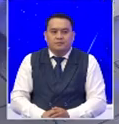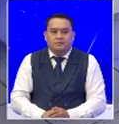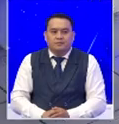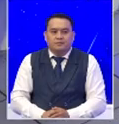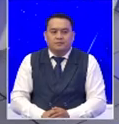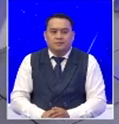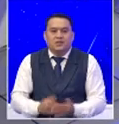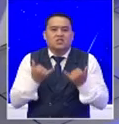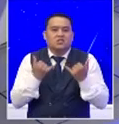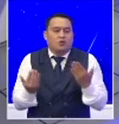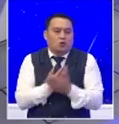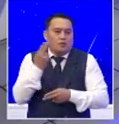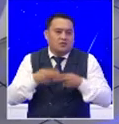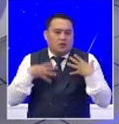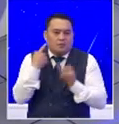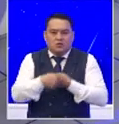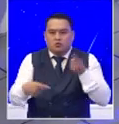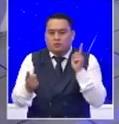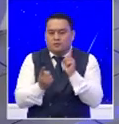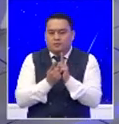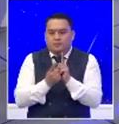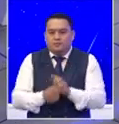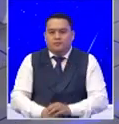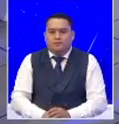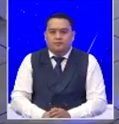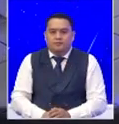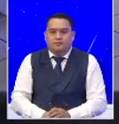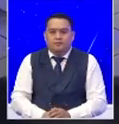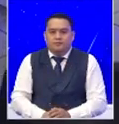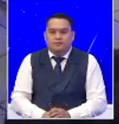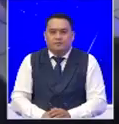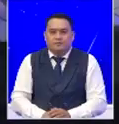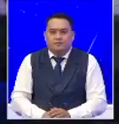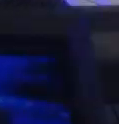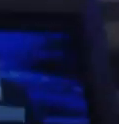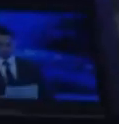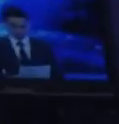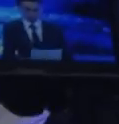Это была вся информация к этому часу. Спасибо за внимание. До свидания.